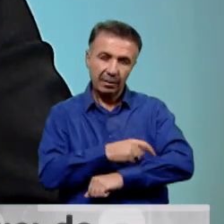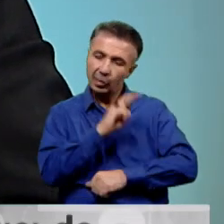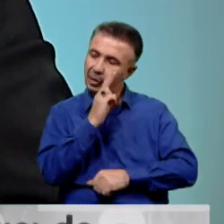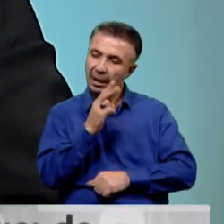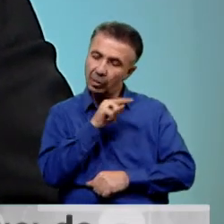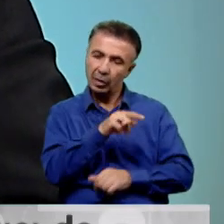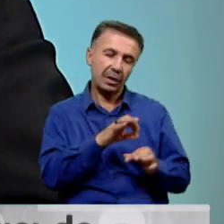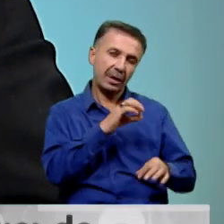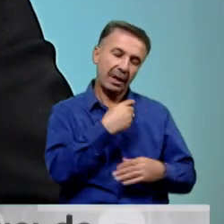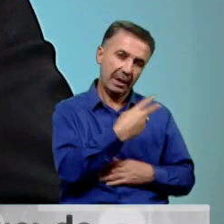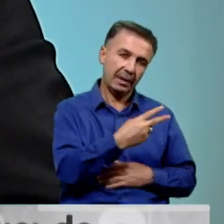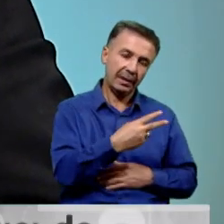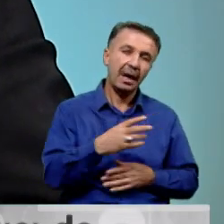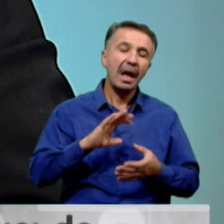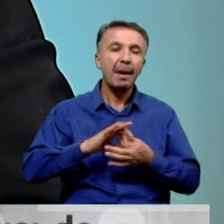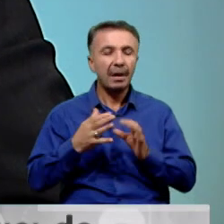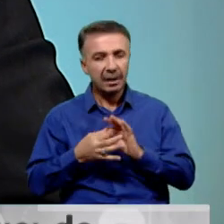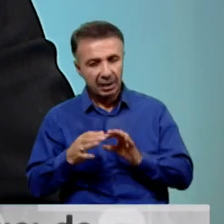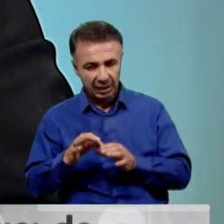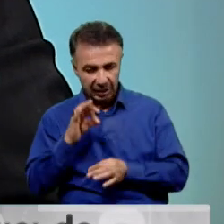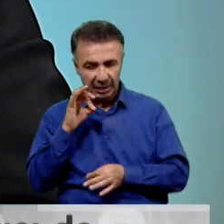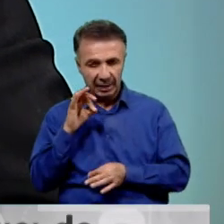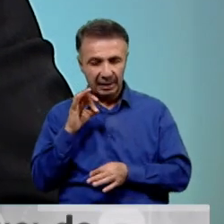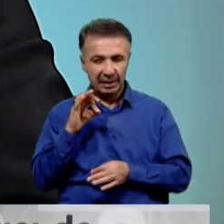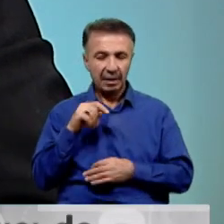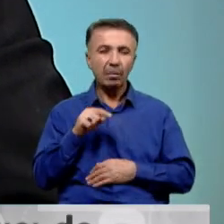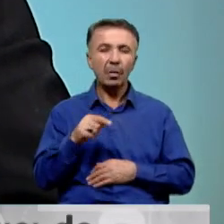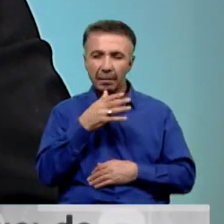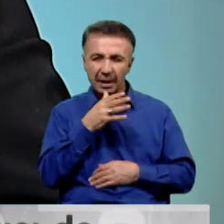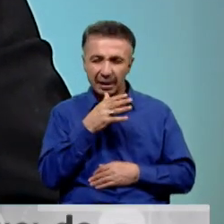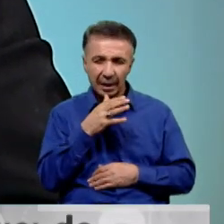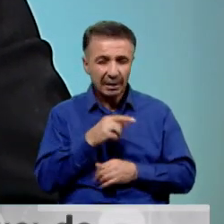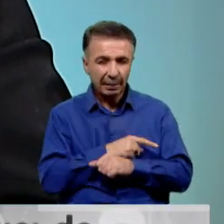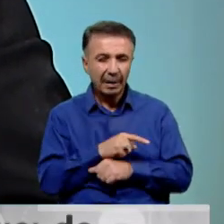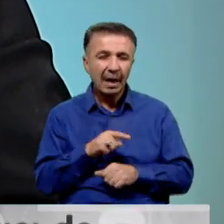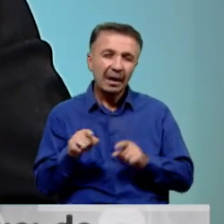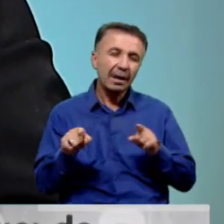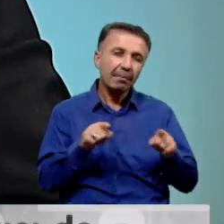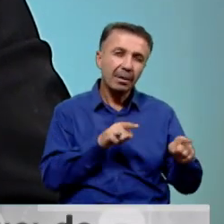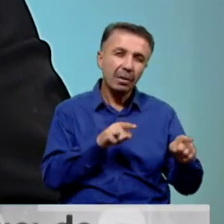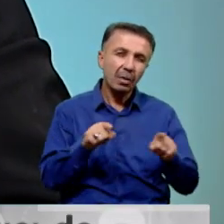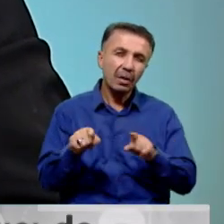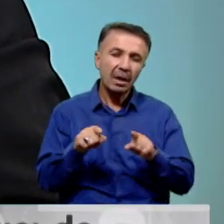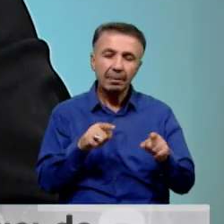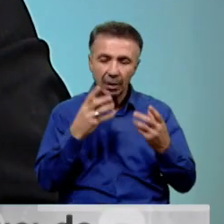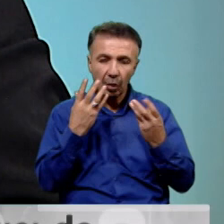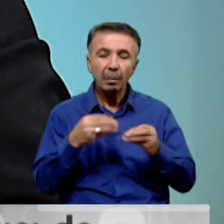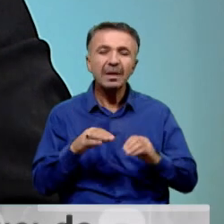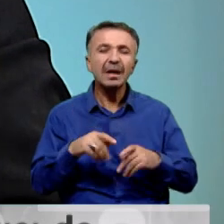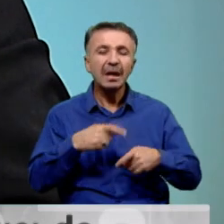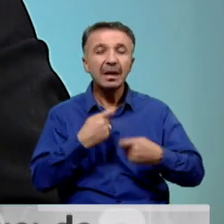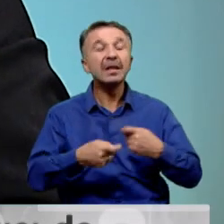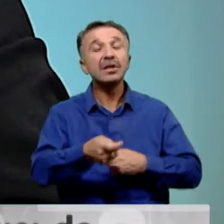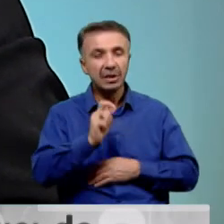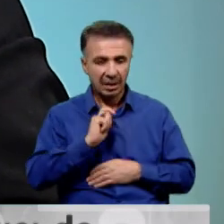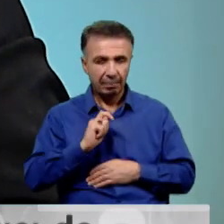aittir. Emlakçılar ise bu durumu bildikleri takdirde herhangi bir yönlendirmeleri olmazsa kredi çek gibi veya